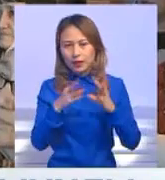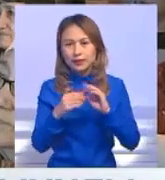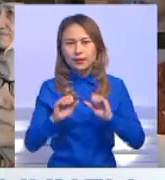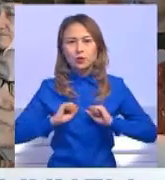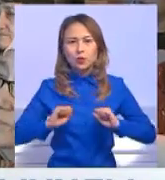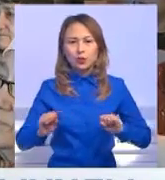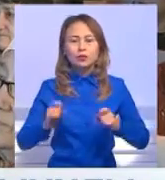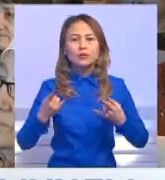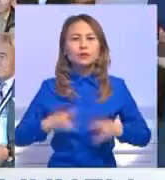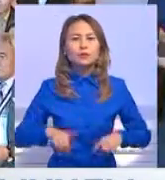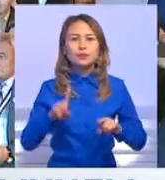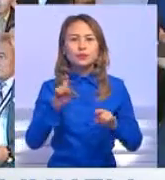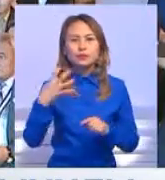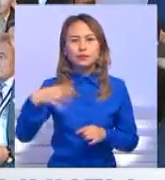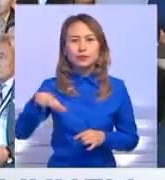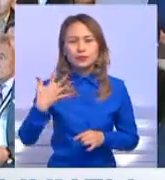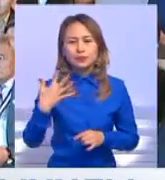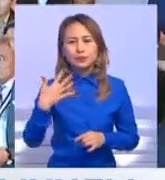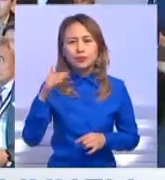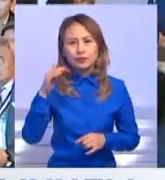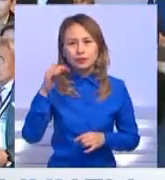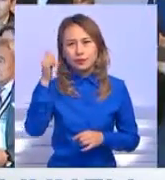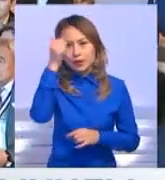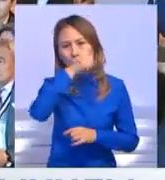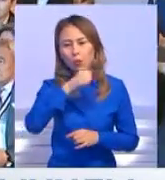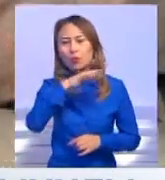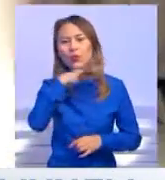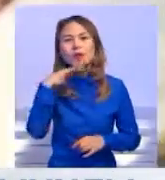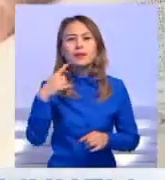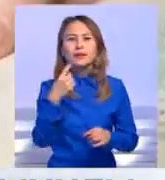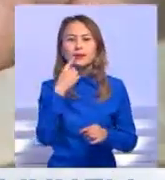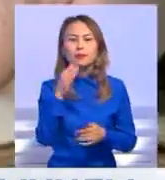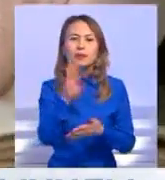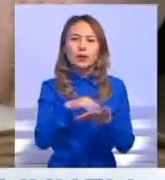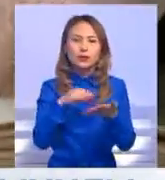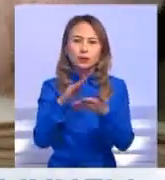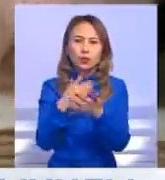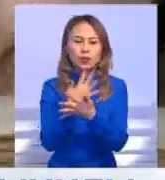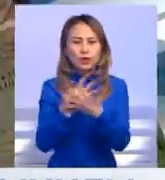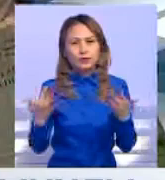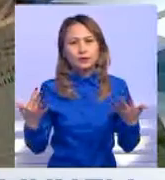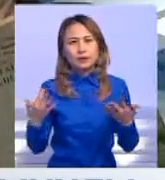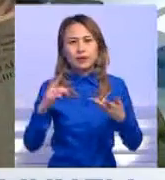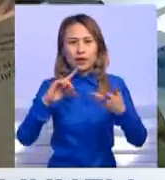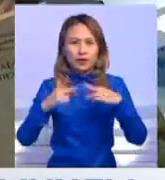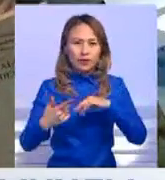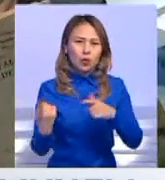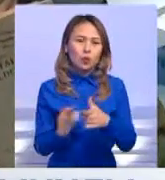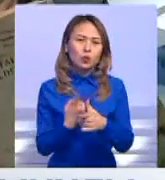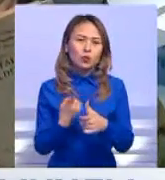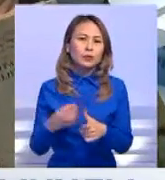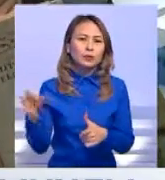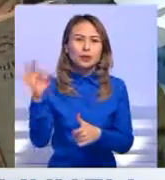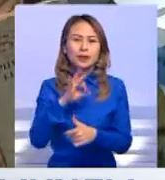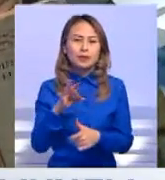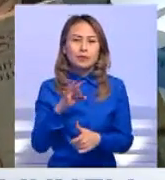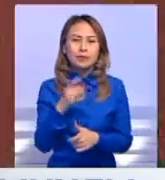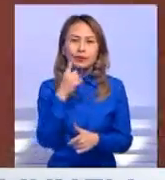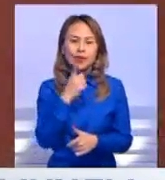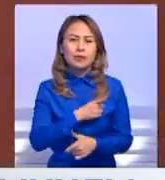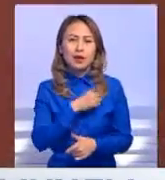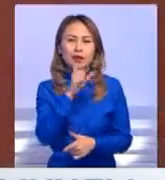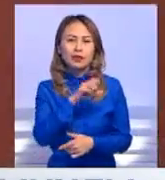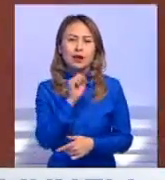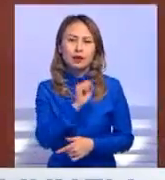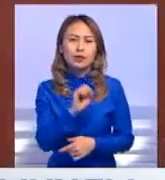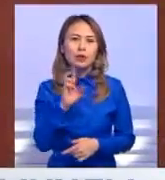алаш қайраткерінің туғанына 145 жыл. Көпшілік төл тілімізді жаңғыртудың тетігі латын графикасына көшу деген пікірде.